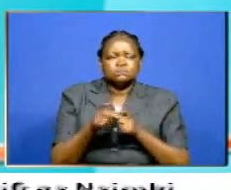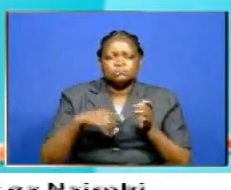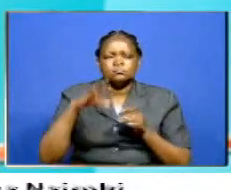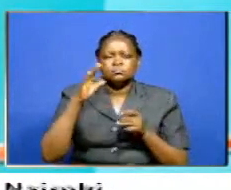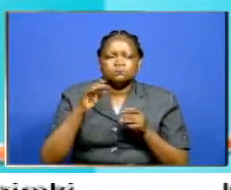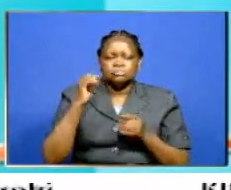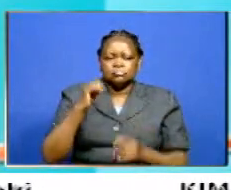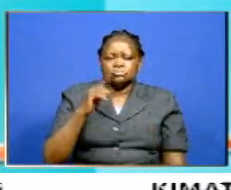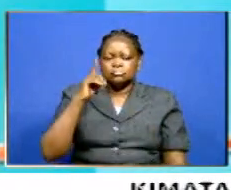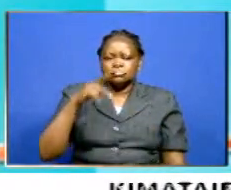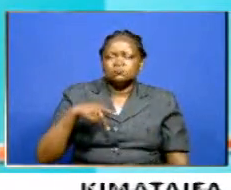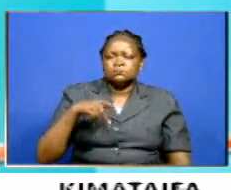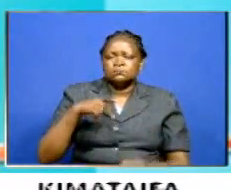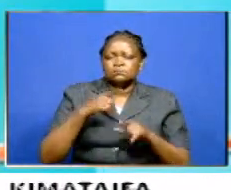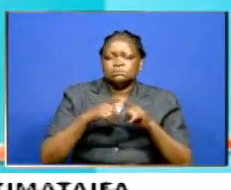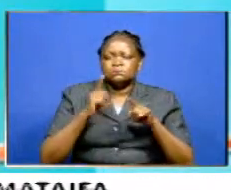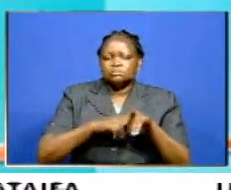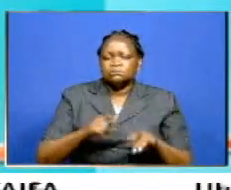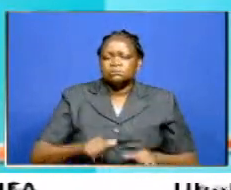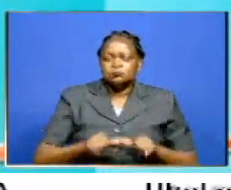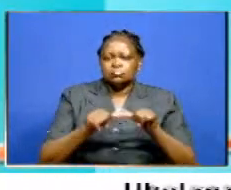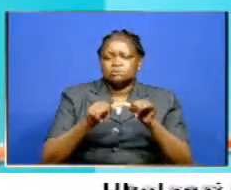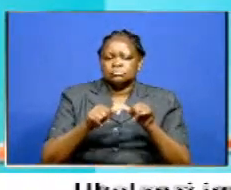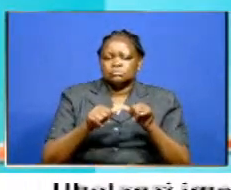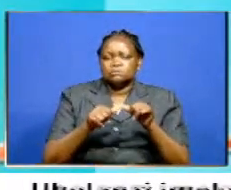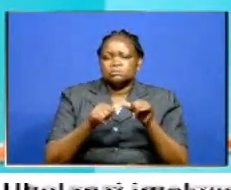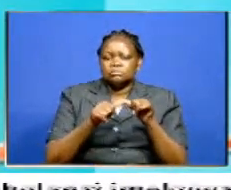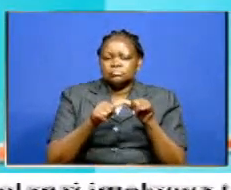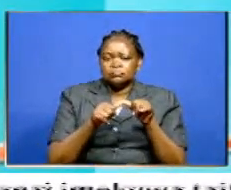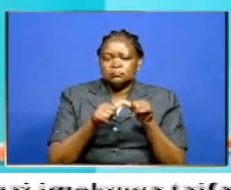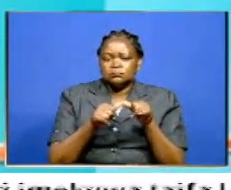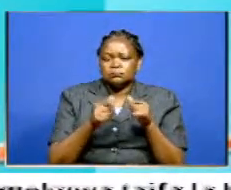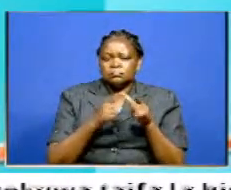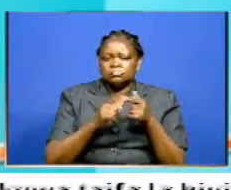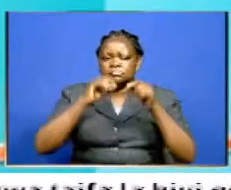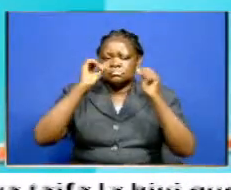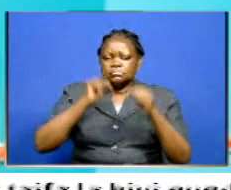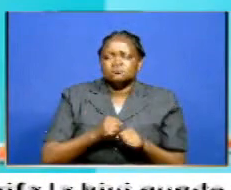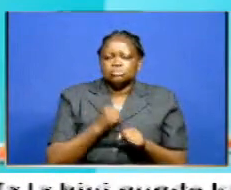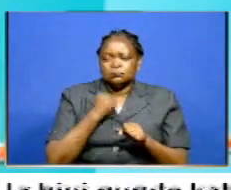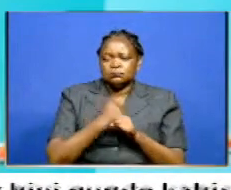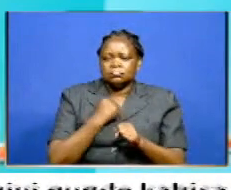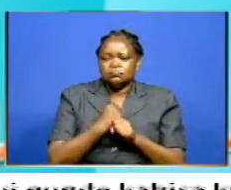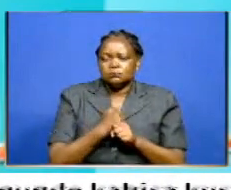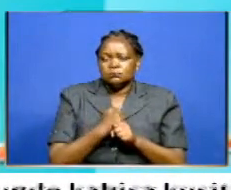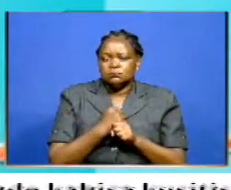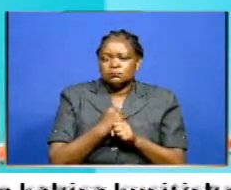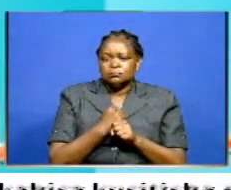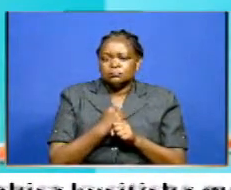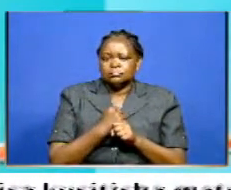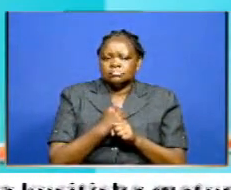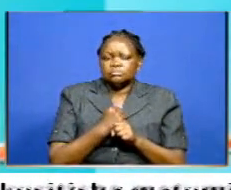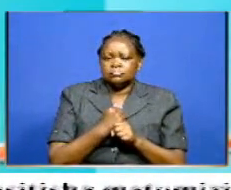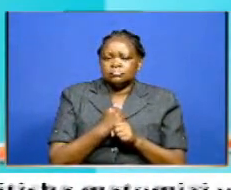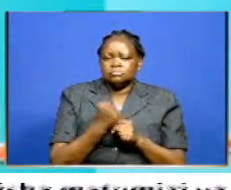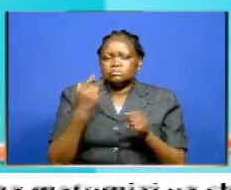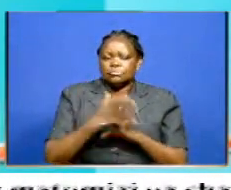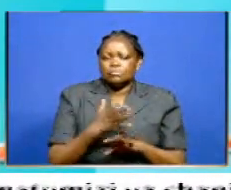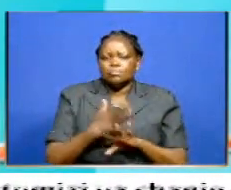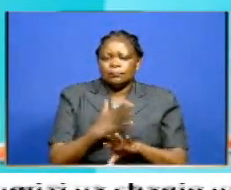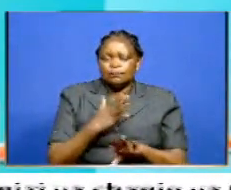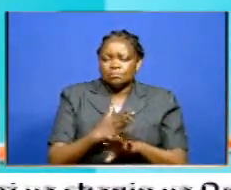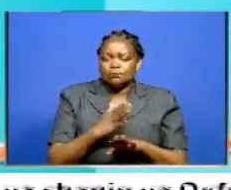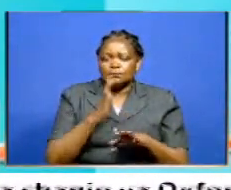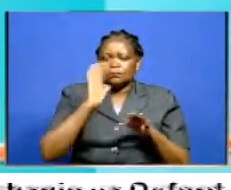Na katika kusonga mbele, uchumi wetu wa Kenya, tunaweza kufanya zaidi ya tunayofanya kwa wakati